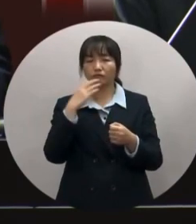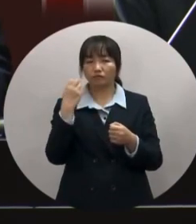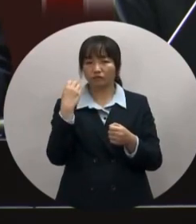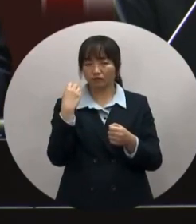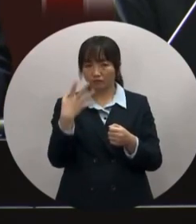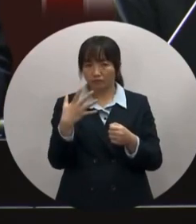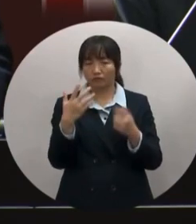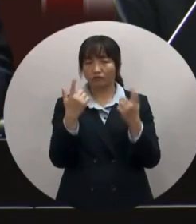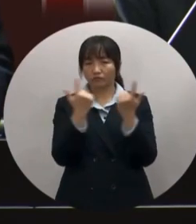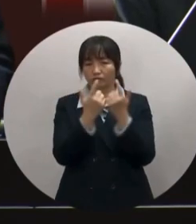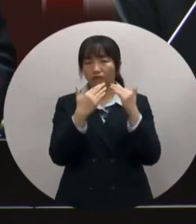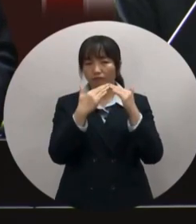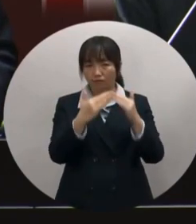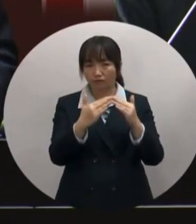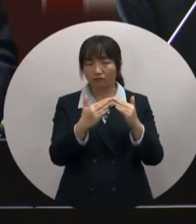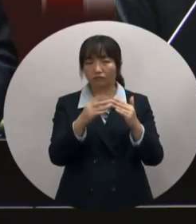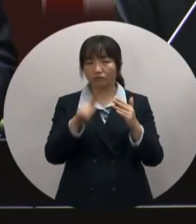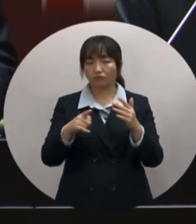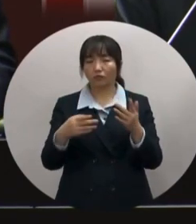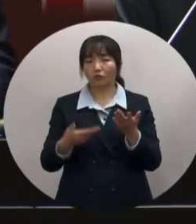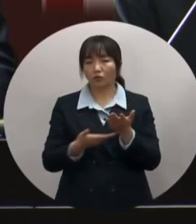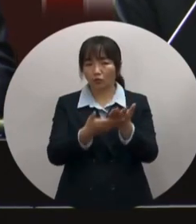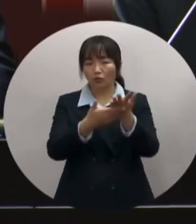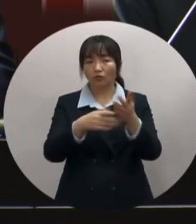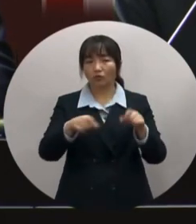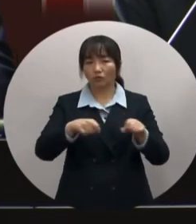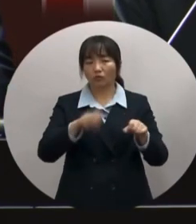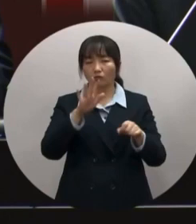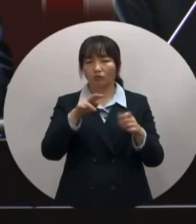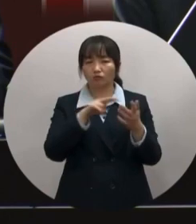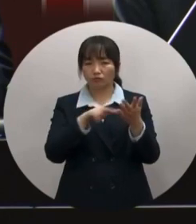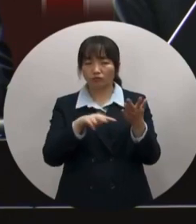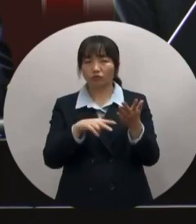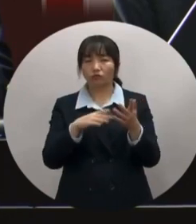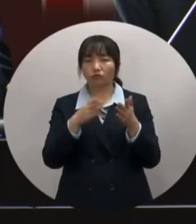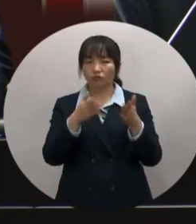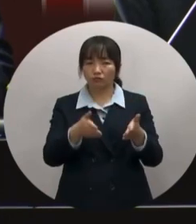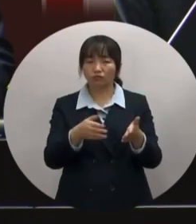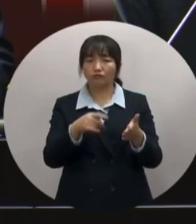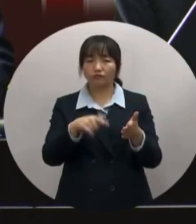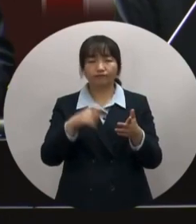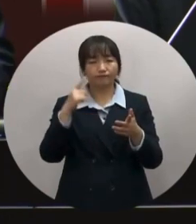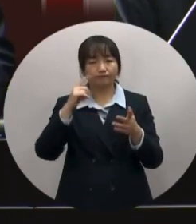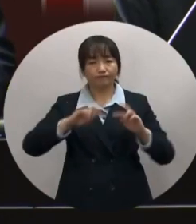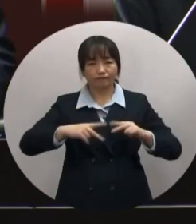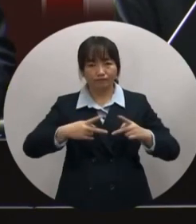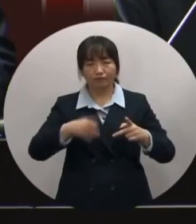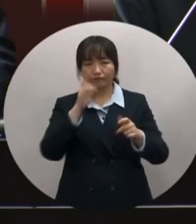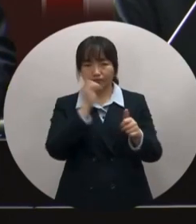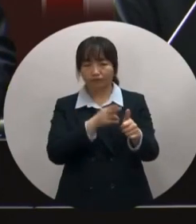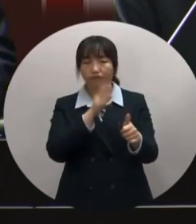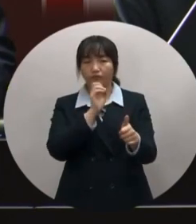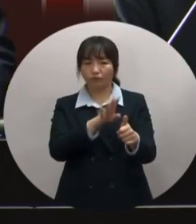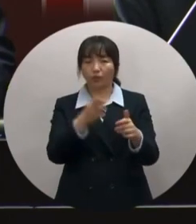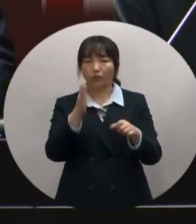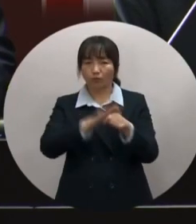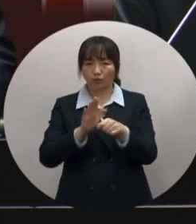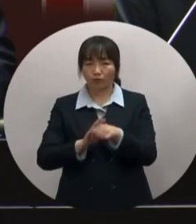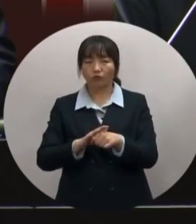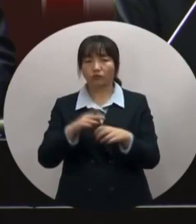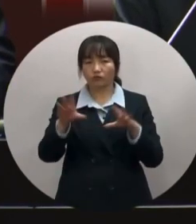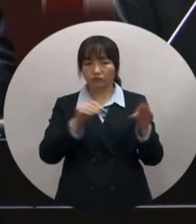新北市也有送案我們也針對這個部分做修正請他再補充